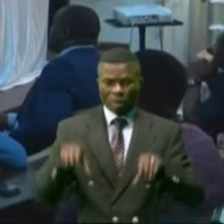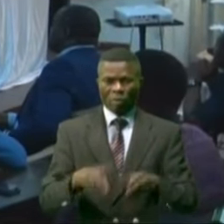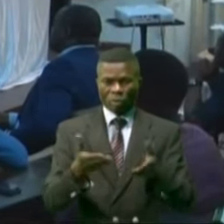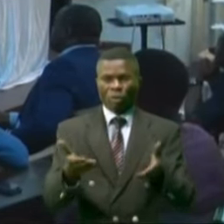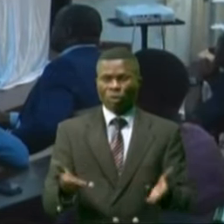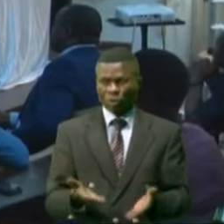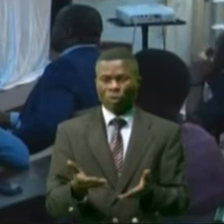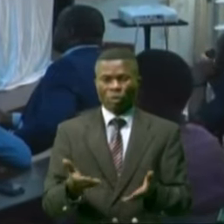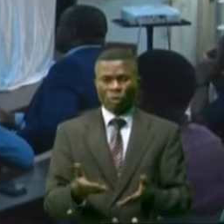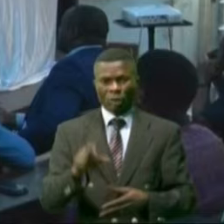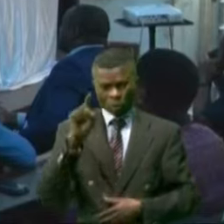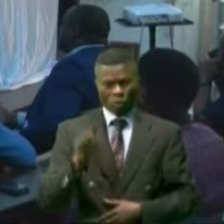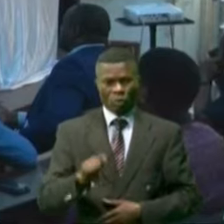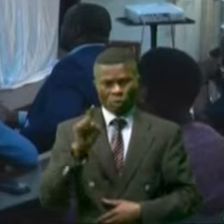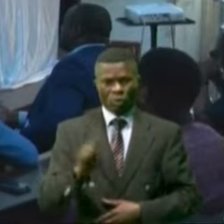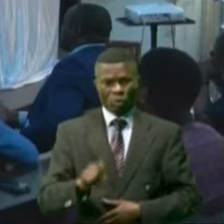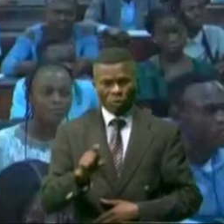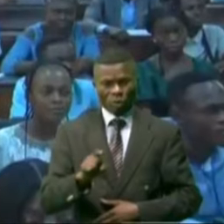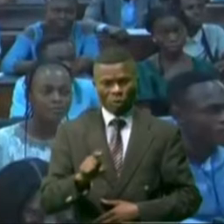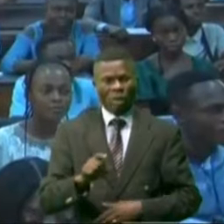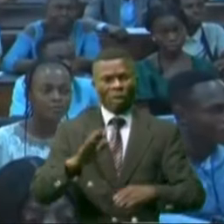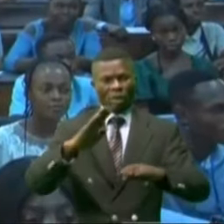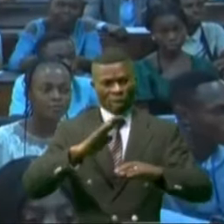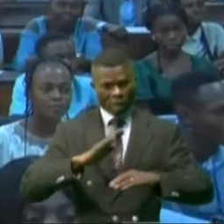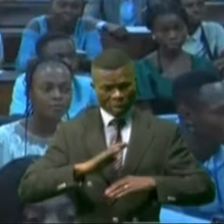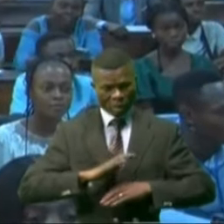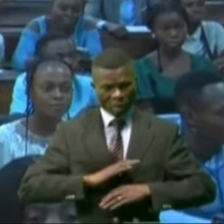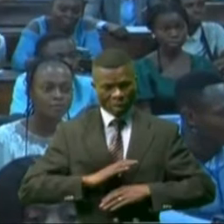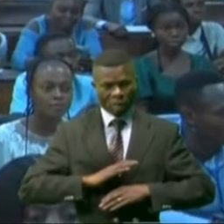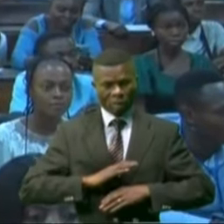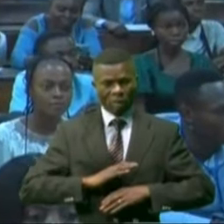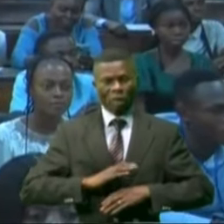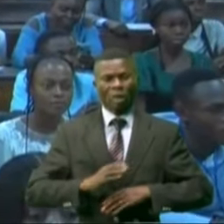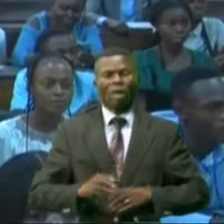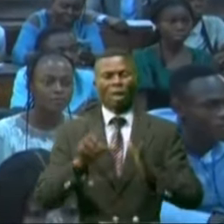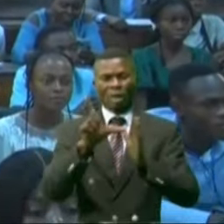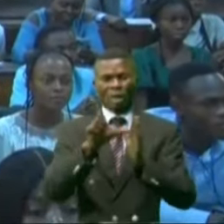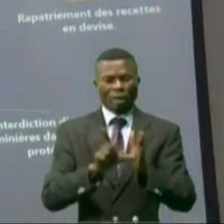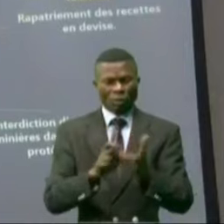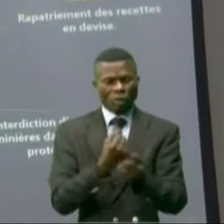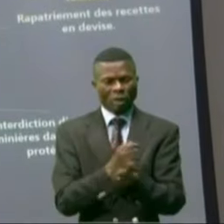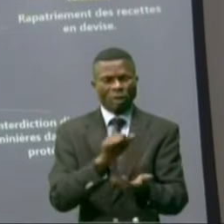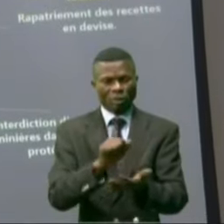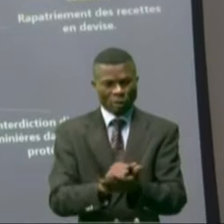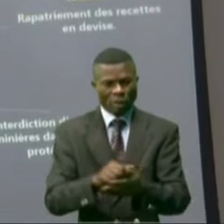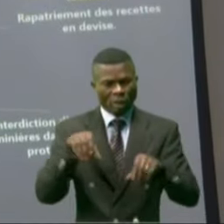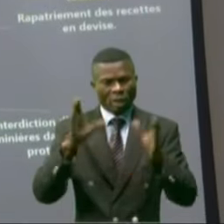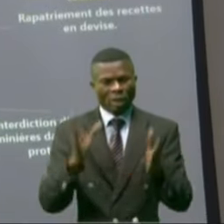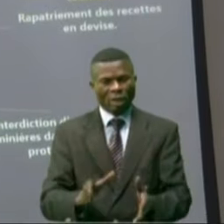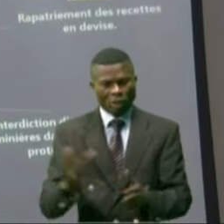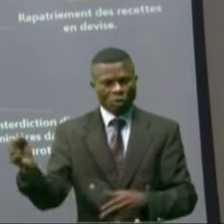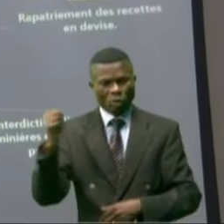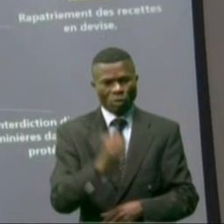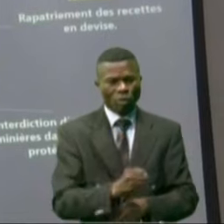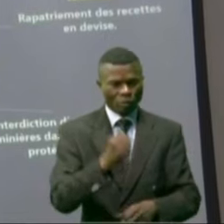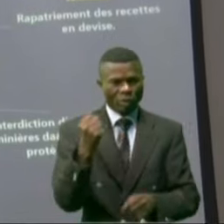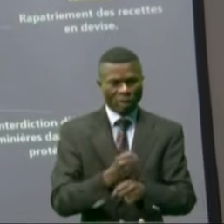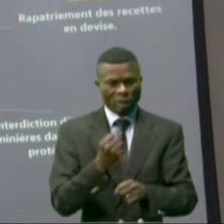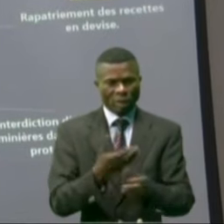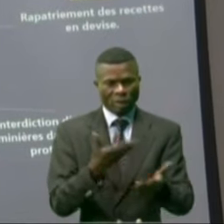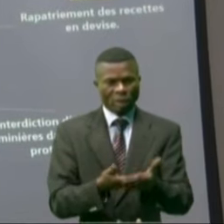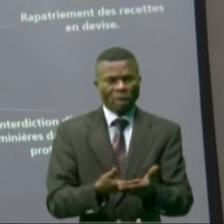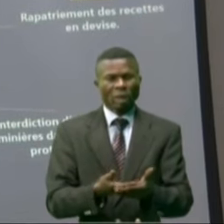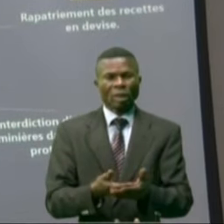Congo va donc satisfaire ou on permettra la satisfaction des besoins des Congolais en vous engageant, en travaillant avec